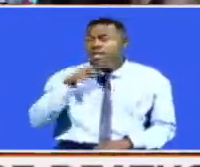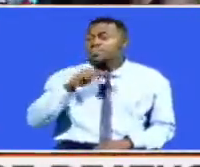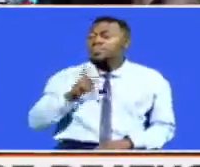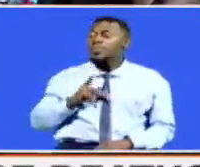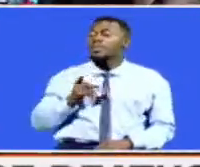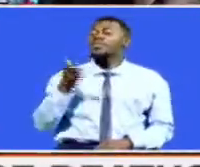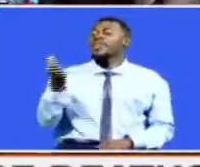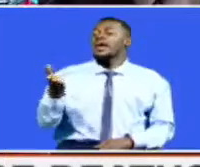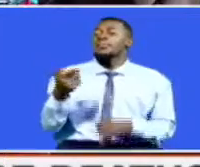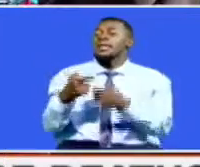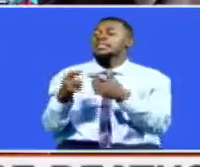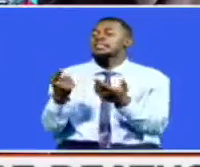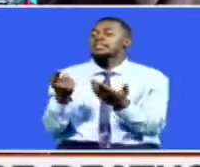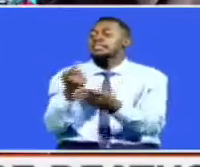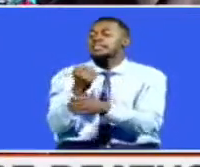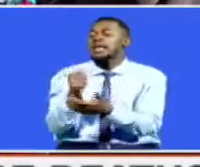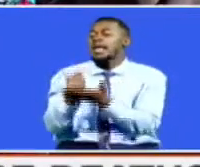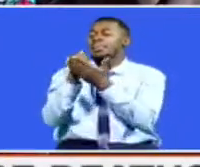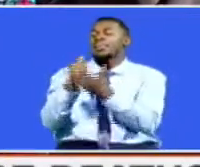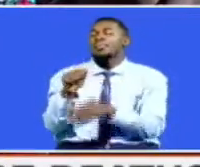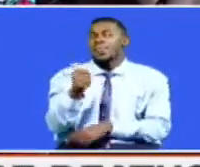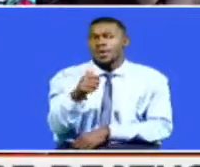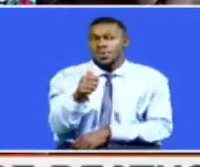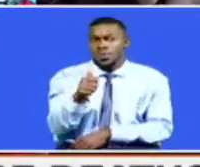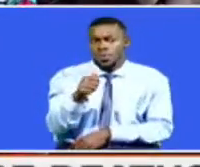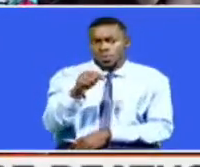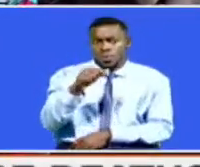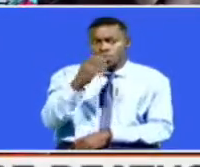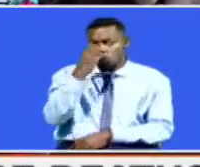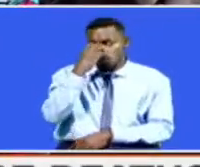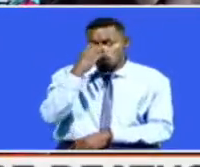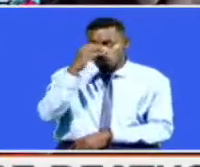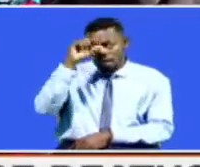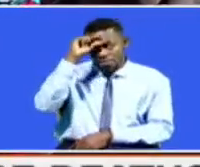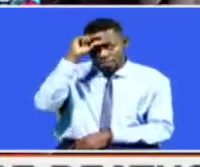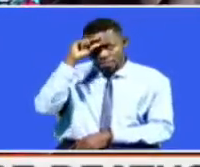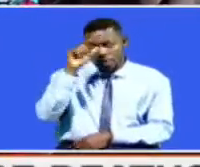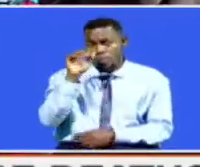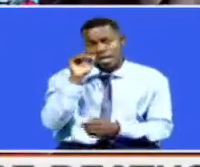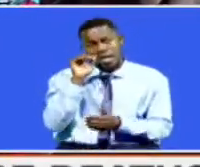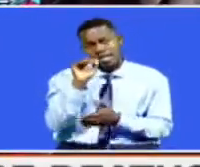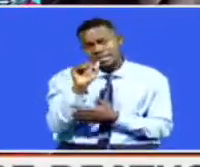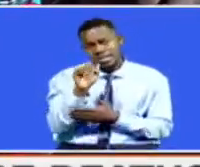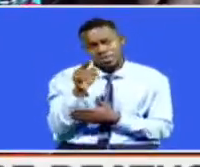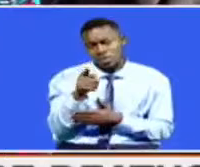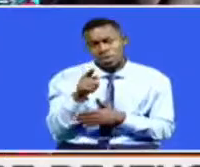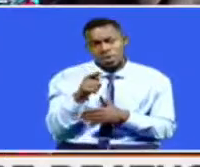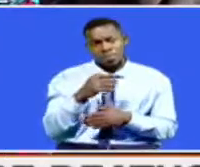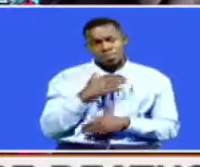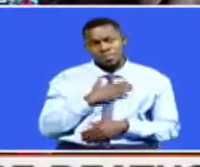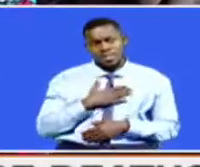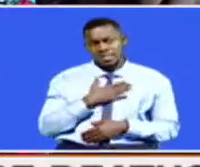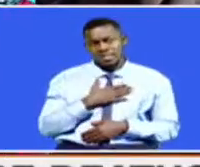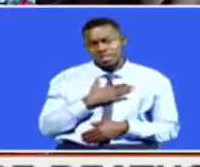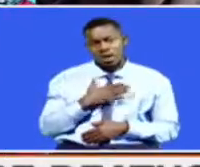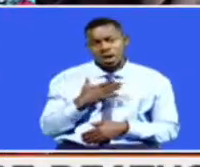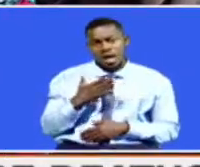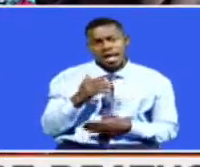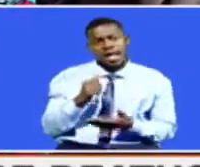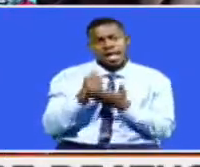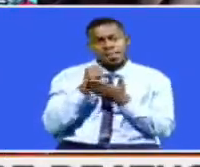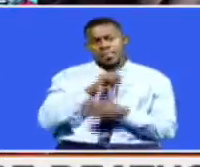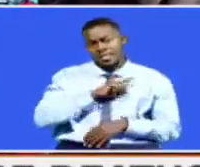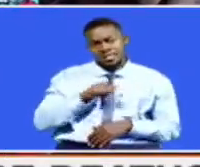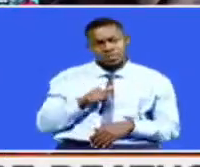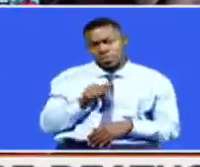wakaokolewa. Wengine wanakuwa wazito kiasi ya kwamba ni lazima mshike na ukimshika mkono anaweza onyoka. Kwa hivyo